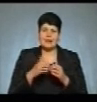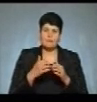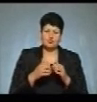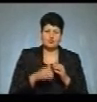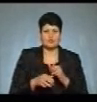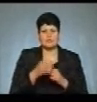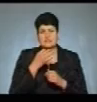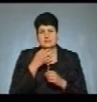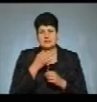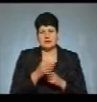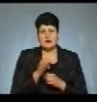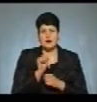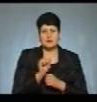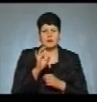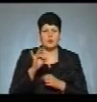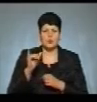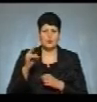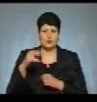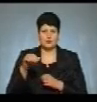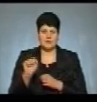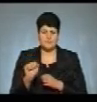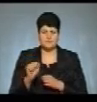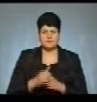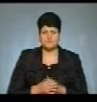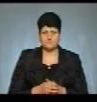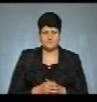організації «Бункер-С» Анна Руда.